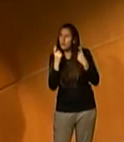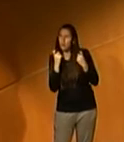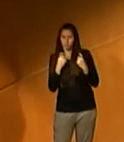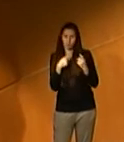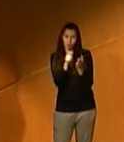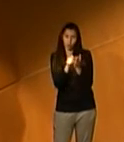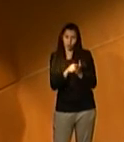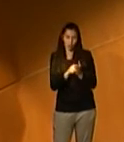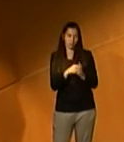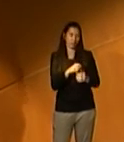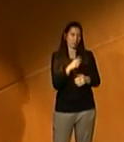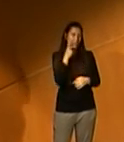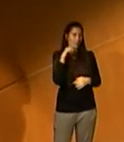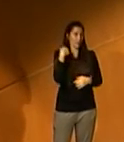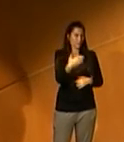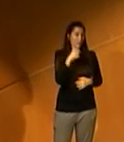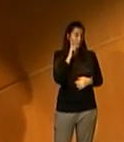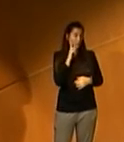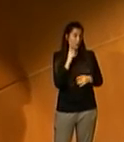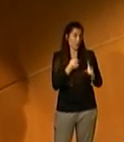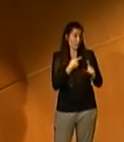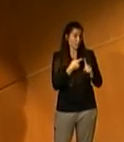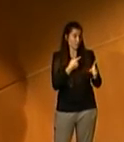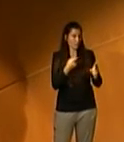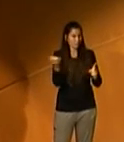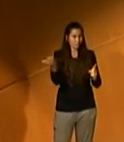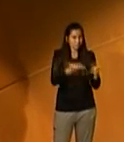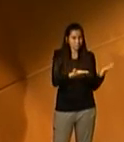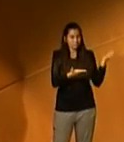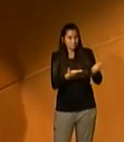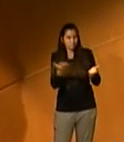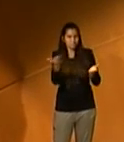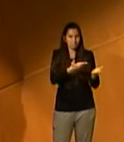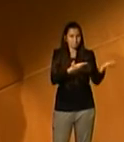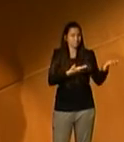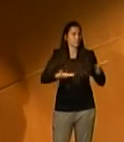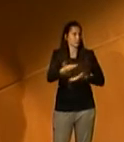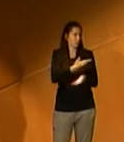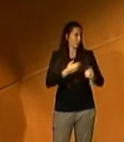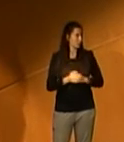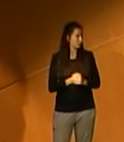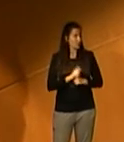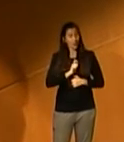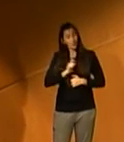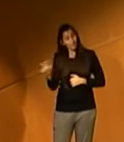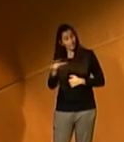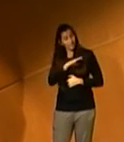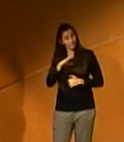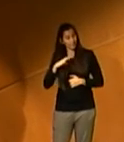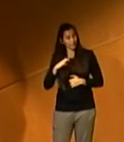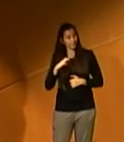parce qu'on se nourrit de l'expérience des autres. Madame Karine Traversier, donc